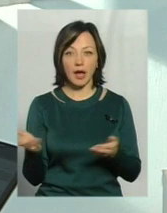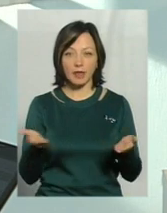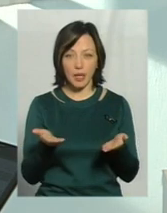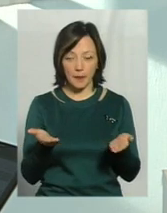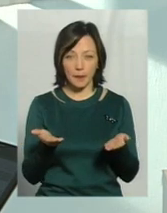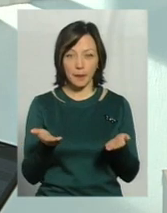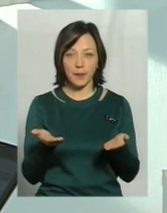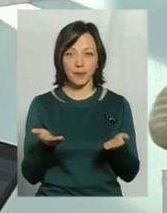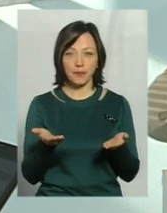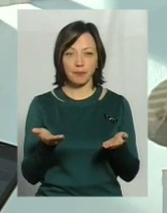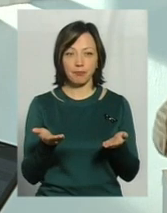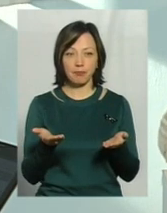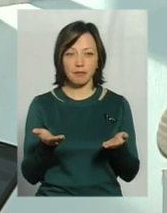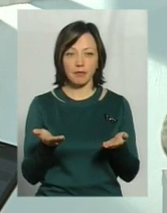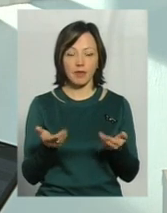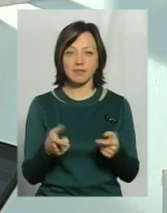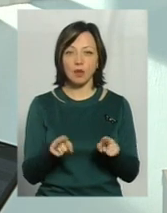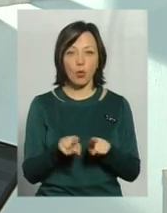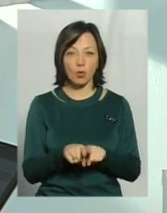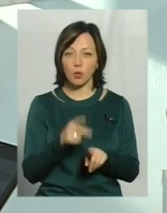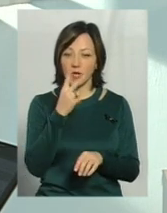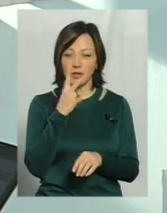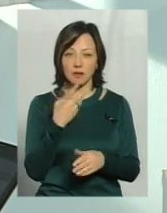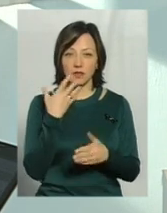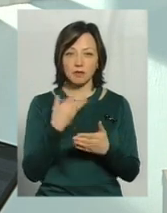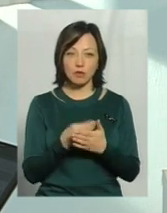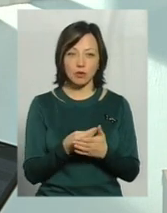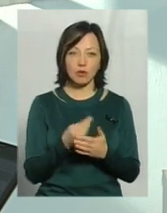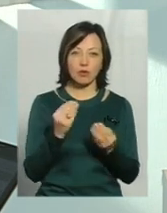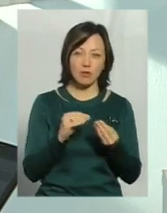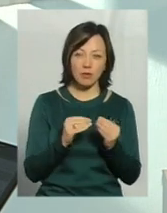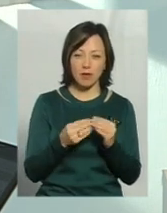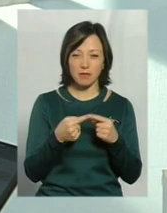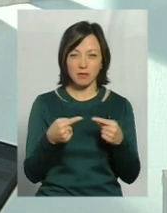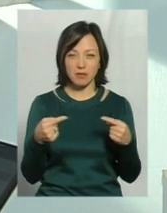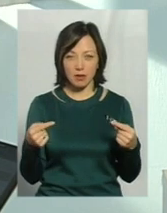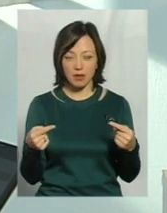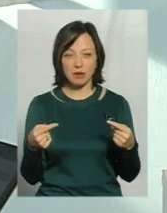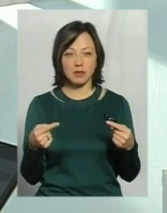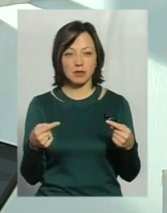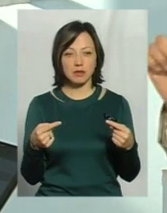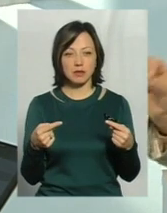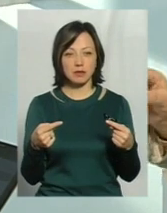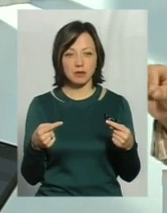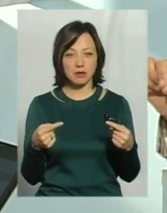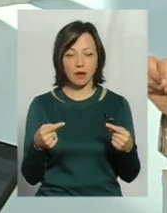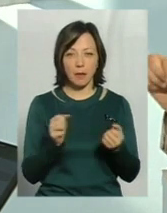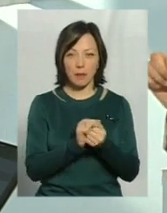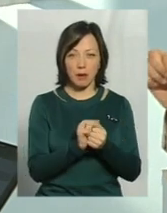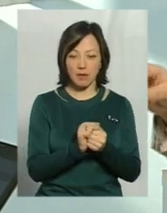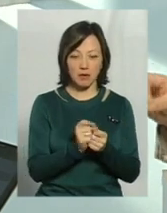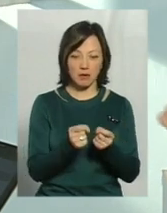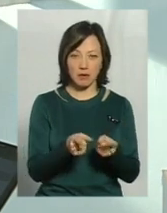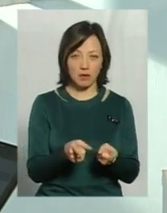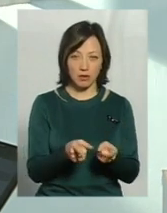які все одно, не дивлячись на свої власні проблеми ще, вони папір не